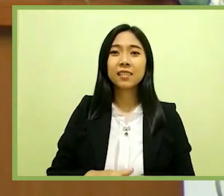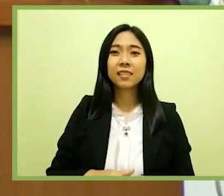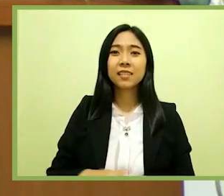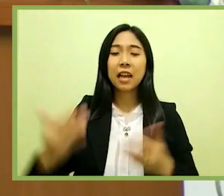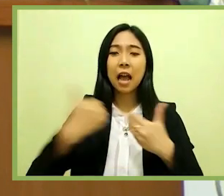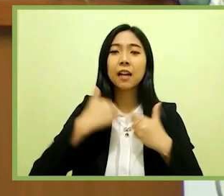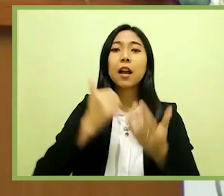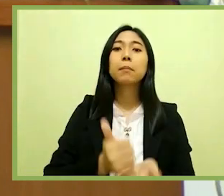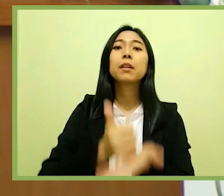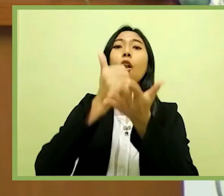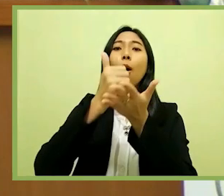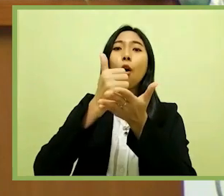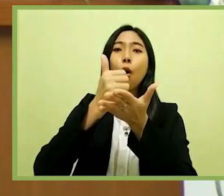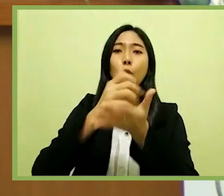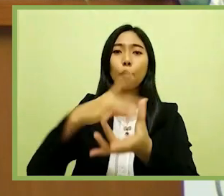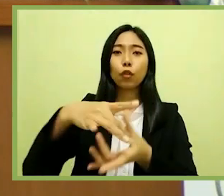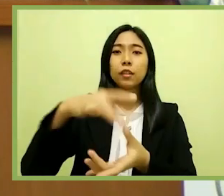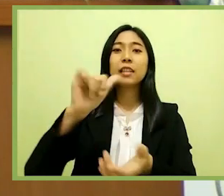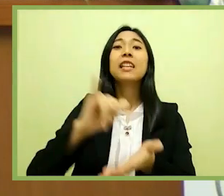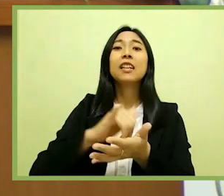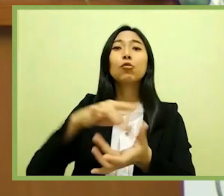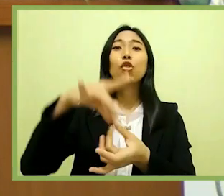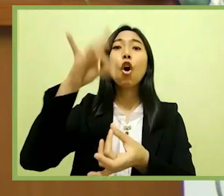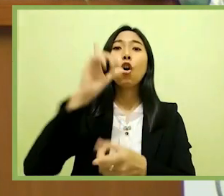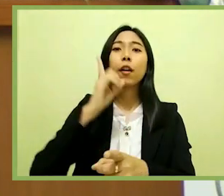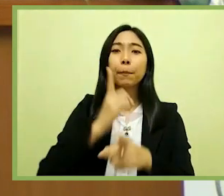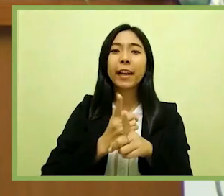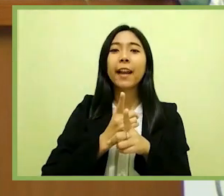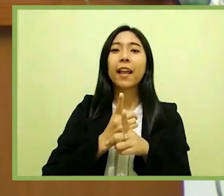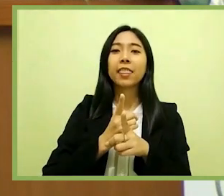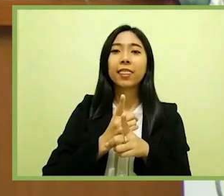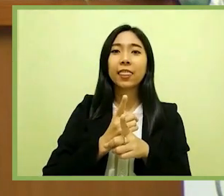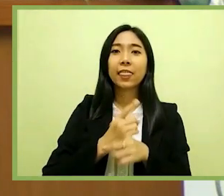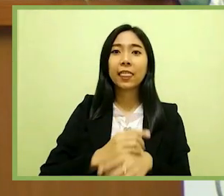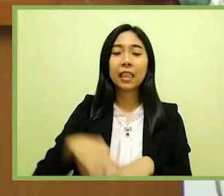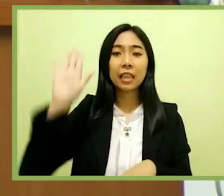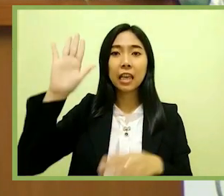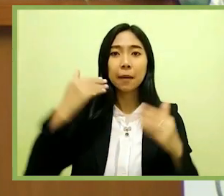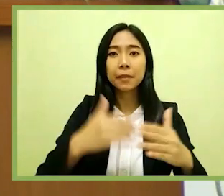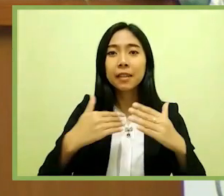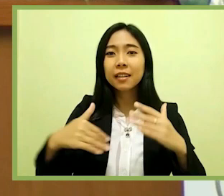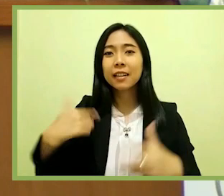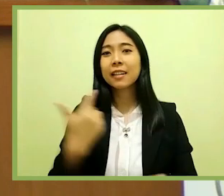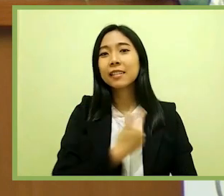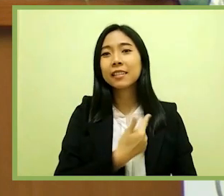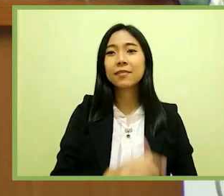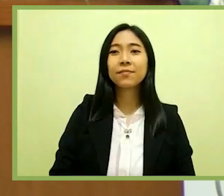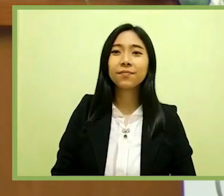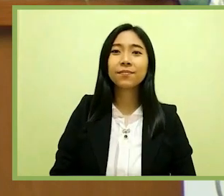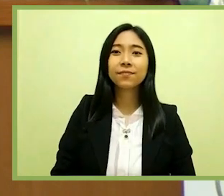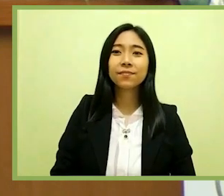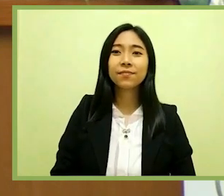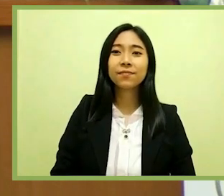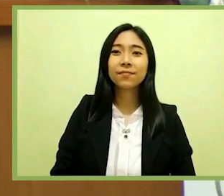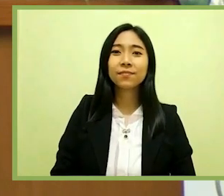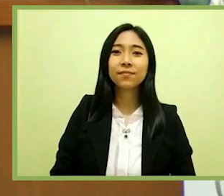Penolong yang dikaruniakan bagi kita, Roh kebenaran itu, adalah Ia yang menyertai kita